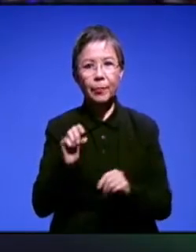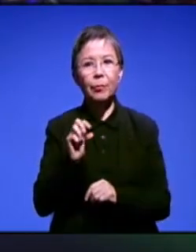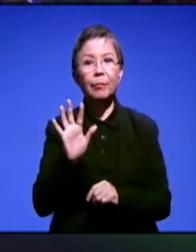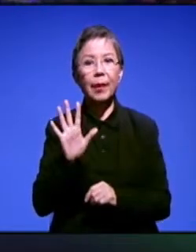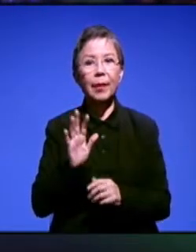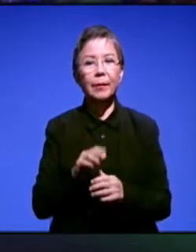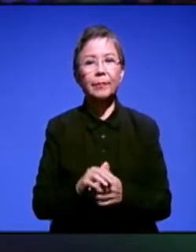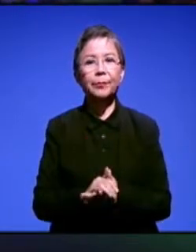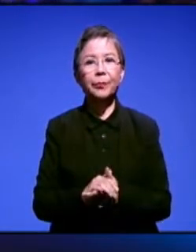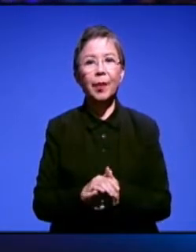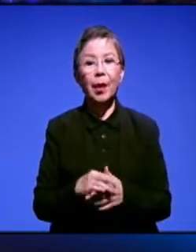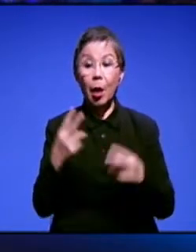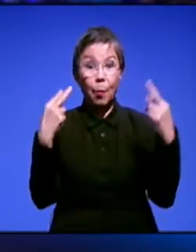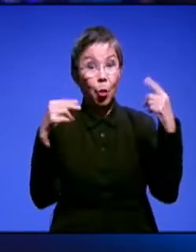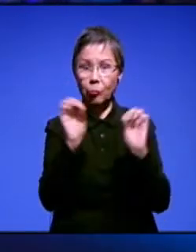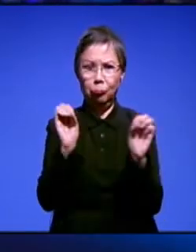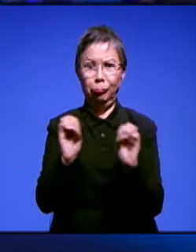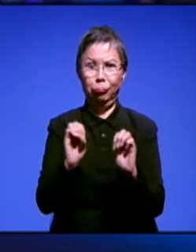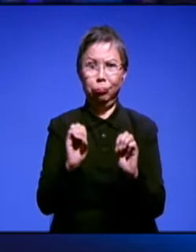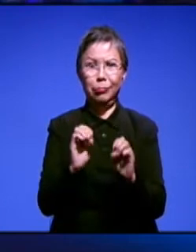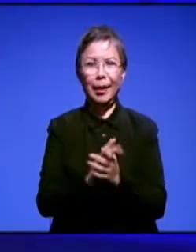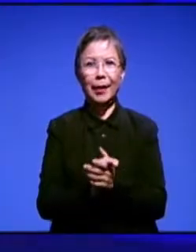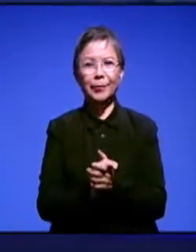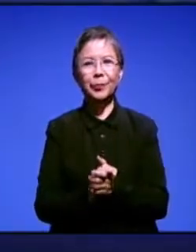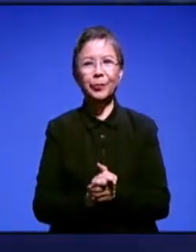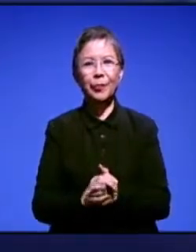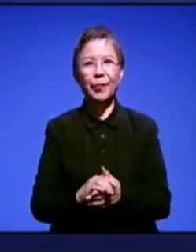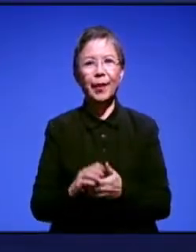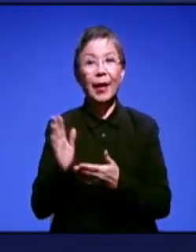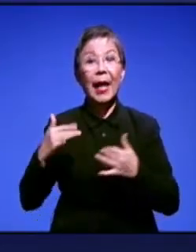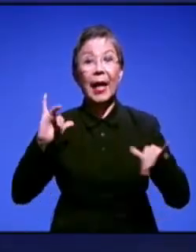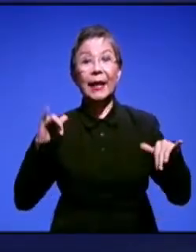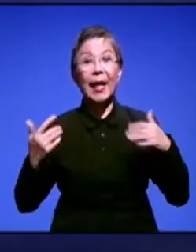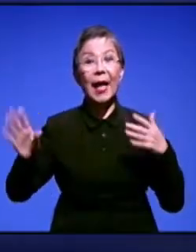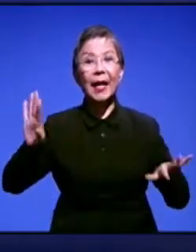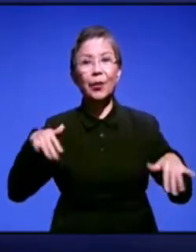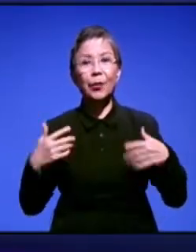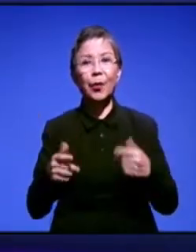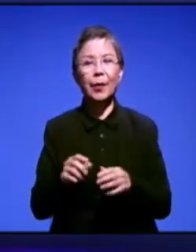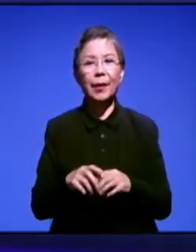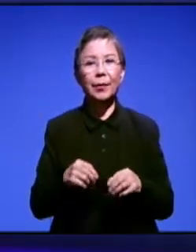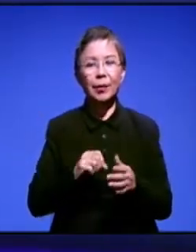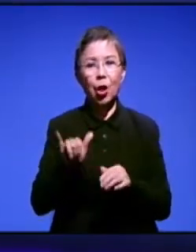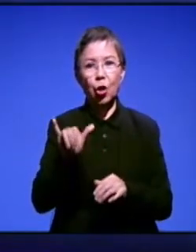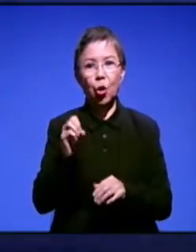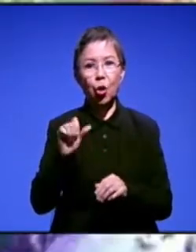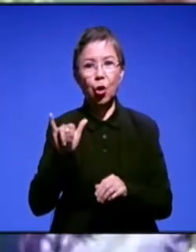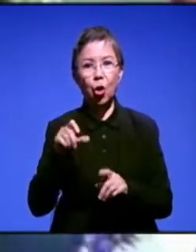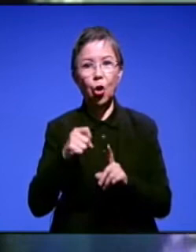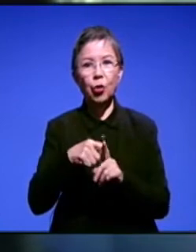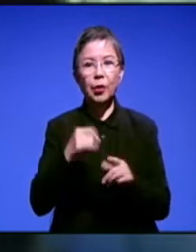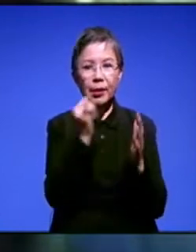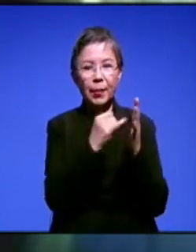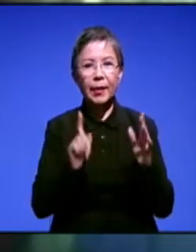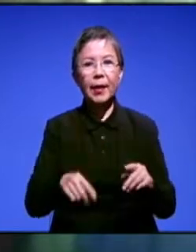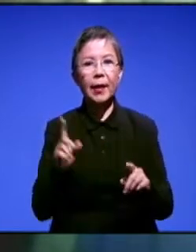melibatkan penonton, tarian religi yang diberi nama Tari Kamurkan Kamulian ini diperagakan apik oleh Yoyo Priyambodo, seniman